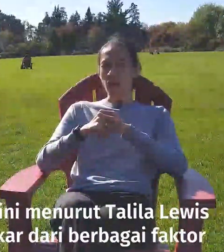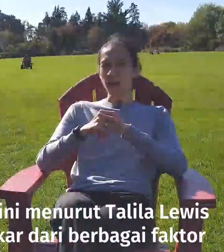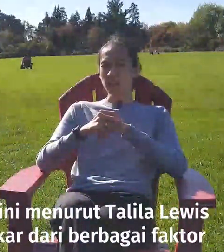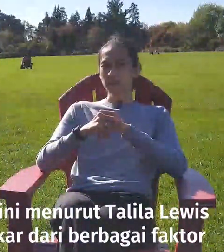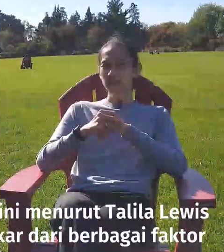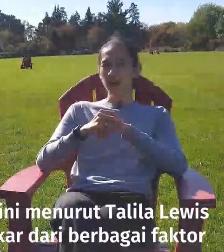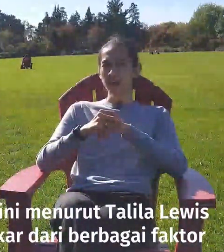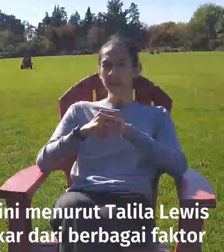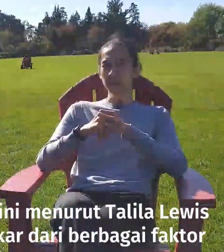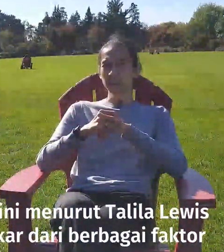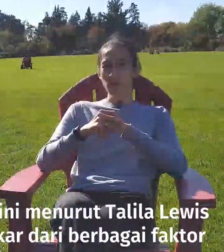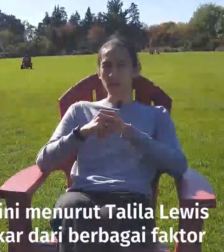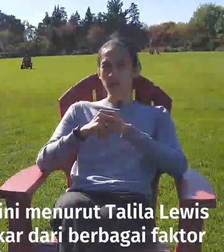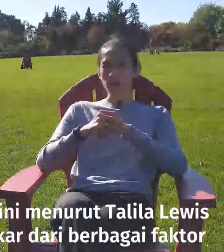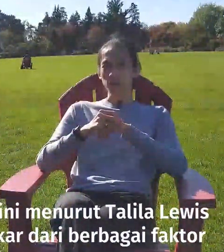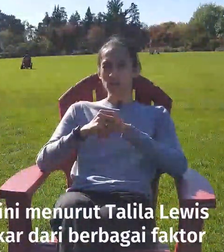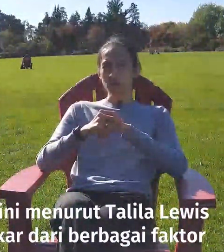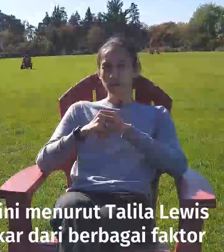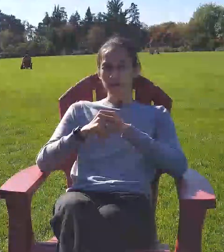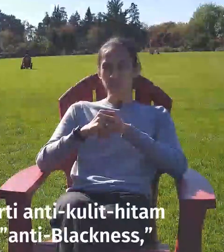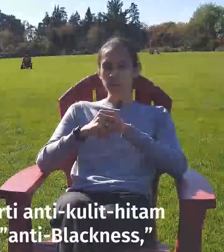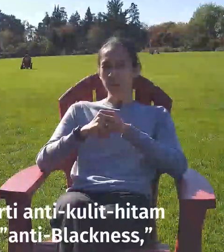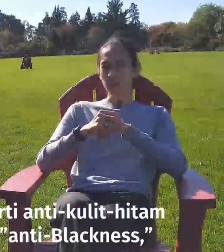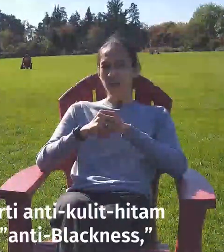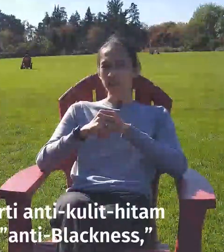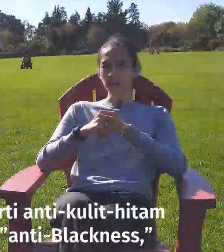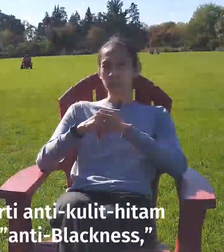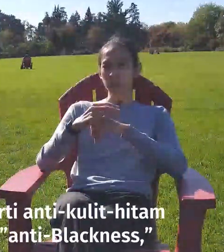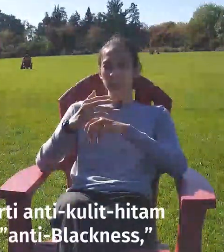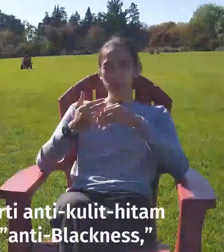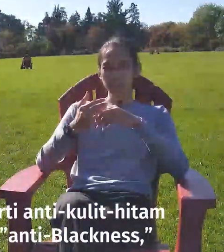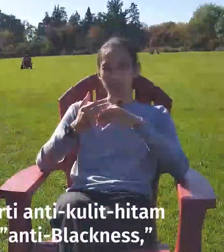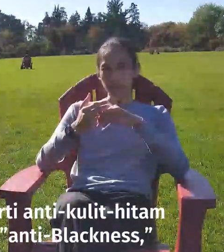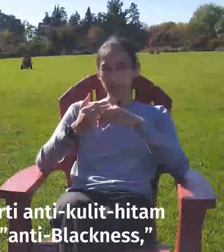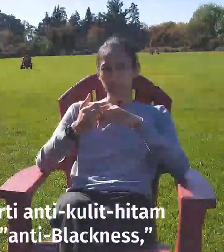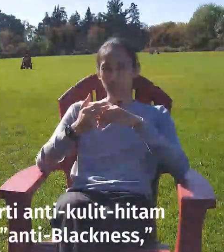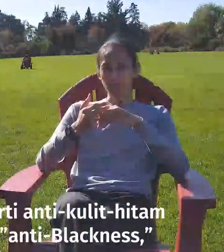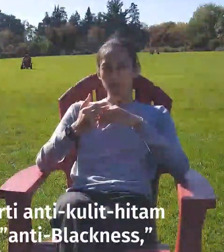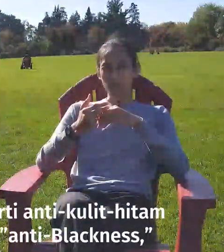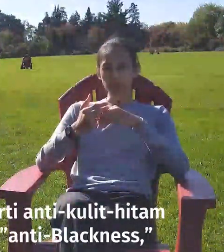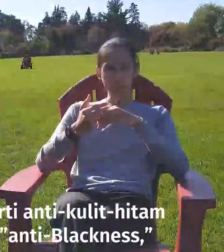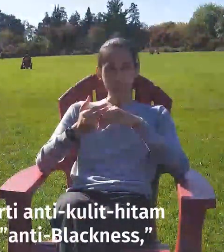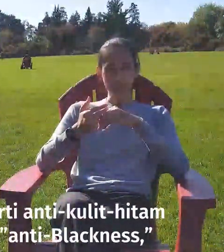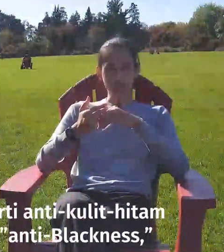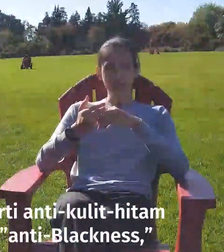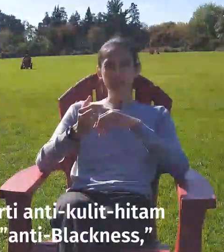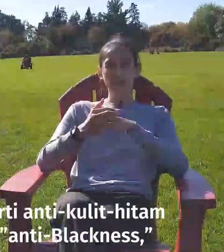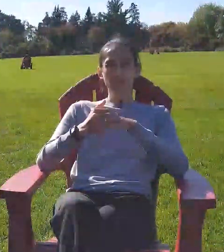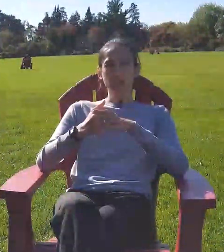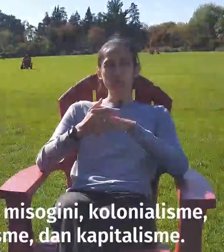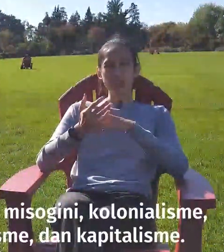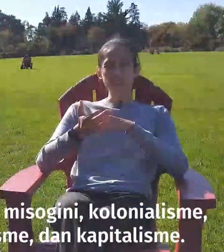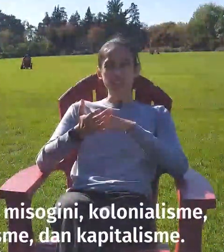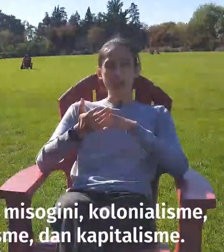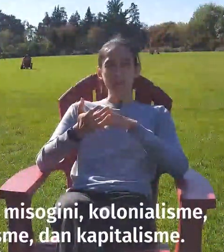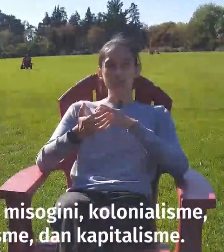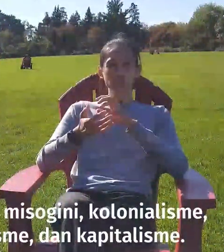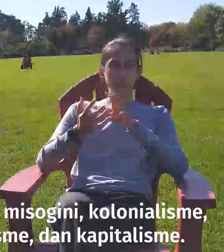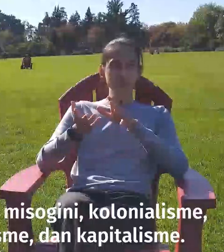juga berakar dari berbagai faktor seperti anti kulit hitam atau anti blackness